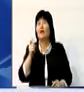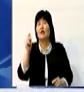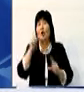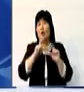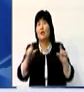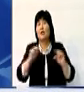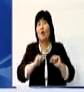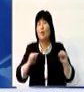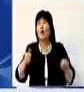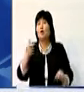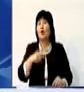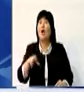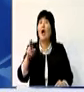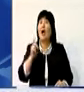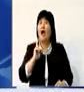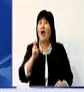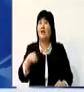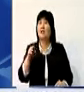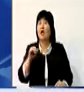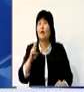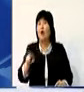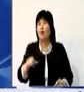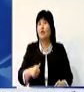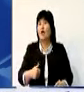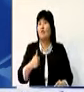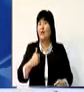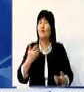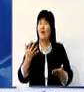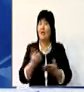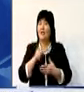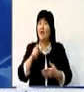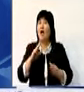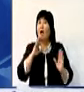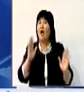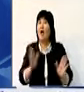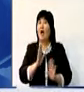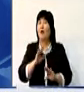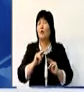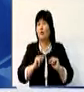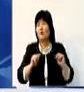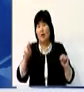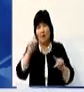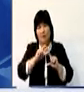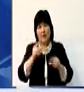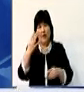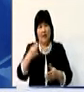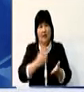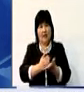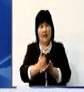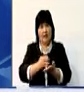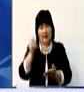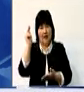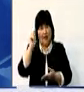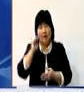мектептің мұғалімі Гүлжан Хаджанова осындай мәртебеге ие жандардың бірі. Әуез пәнінің ұстазы білім ошағында 40 жылдай уақыт еңбек етіп,